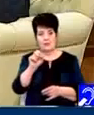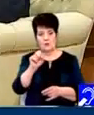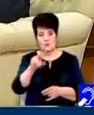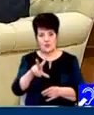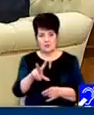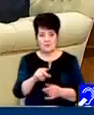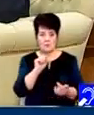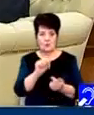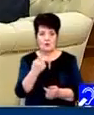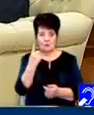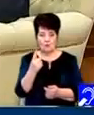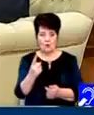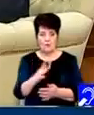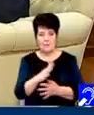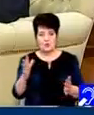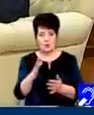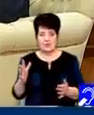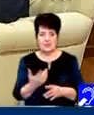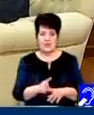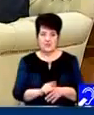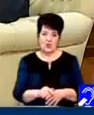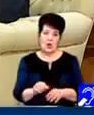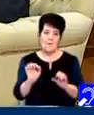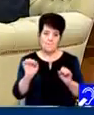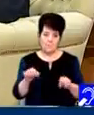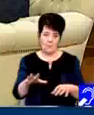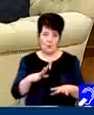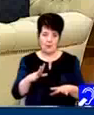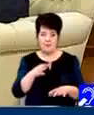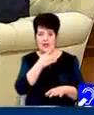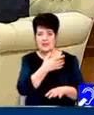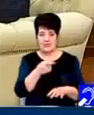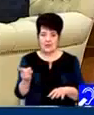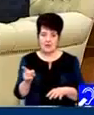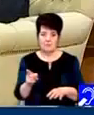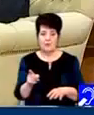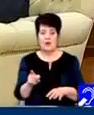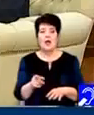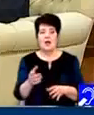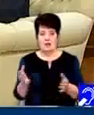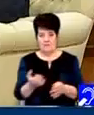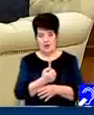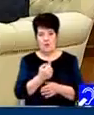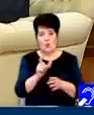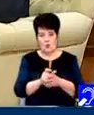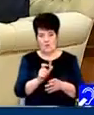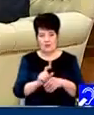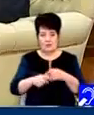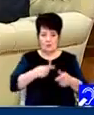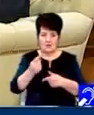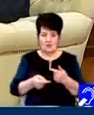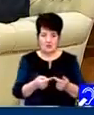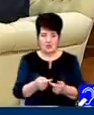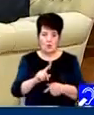pot să merg împotriva unei majorități. De aceea, probabil, timpul încă își va spune cuvântul, viitoarele